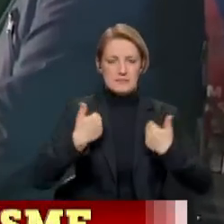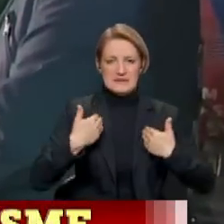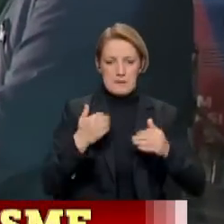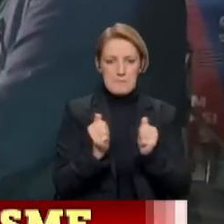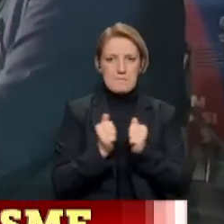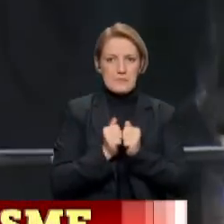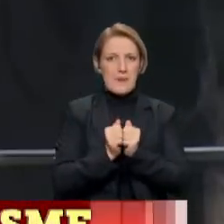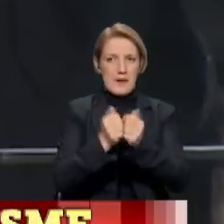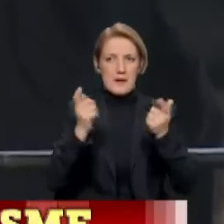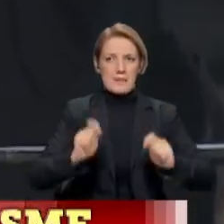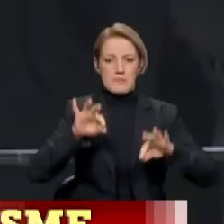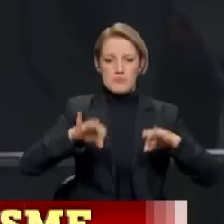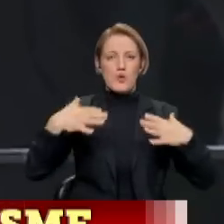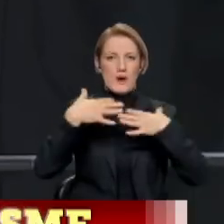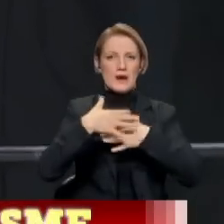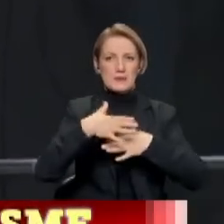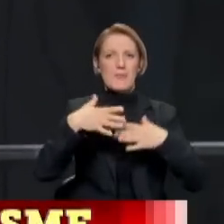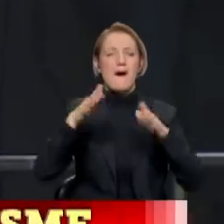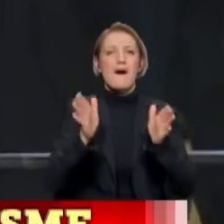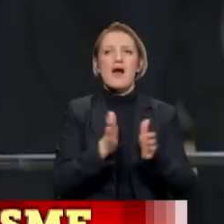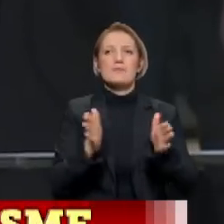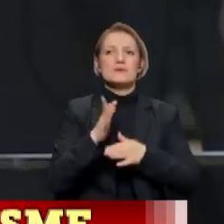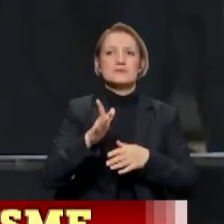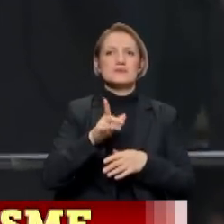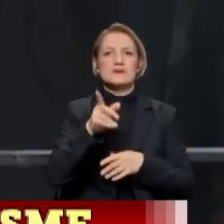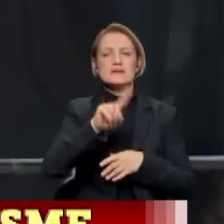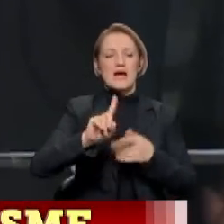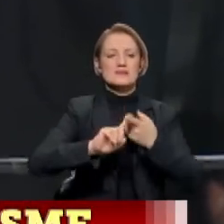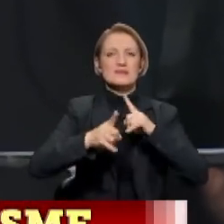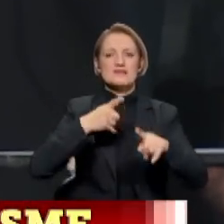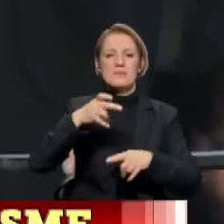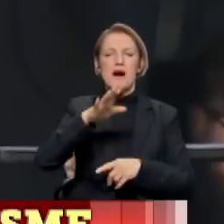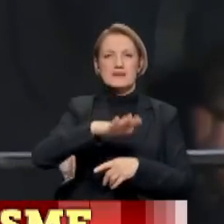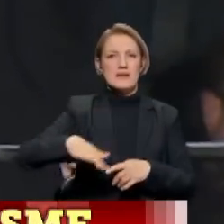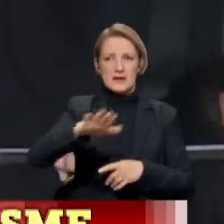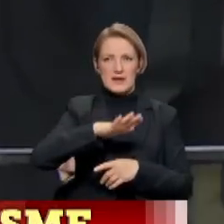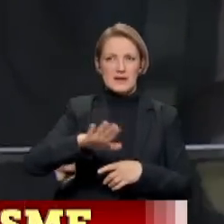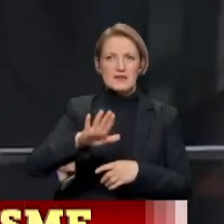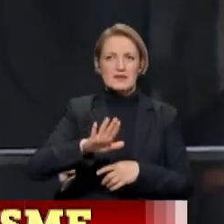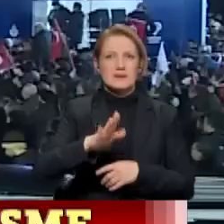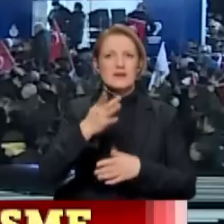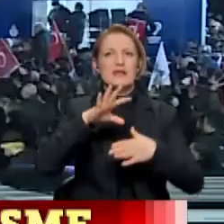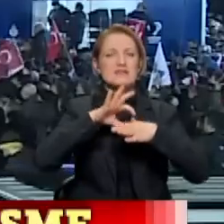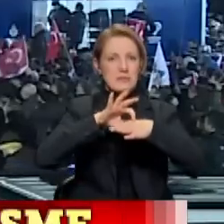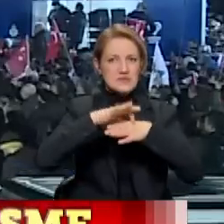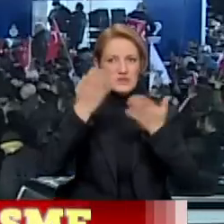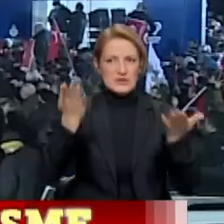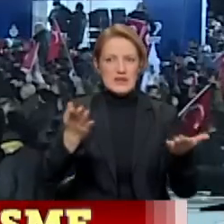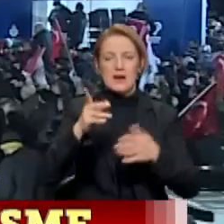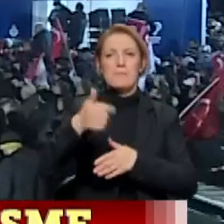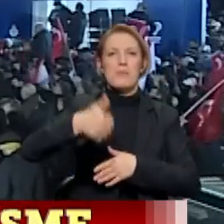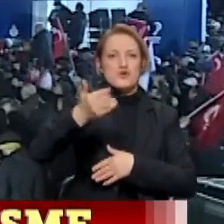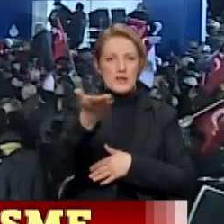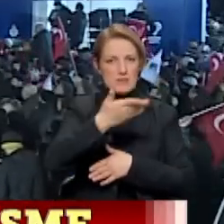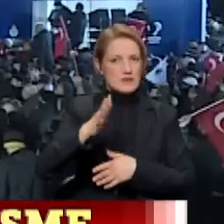eşlik eden ki bu akşam aramızda diğer siyasi partilerin temsilcileri, liderleri